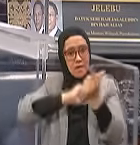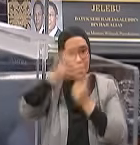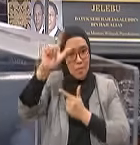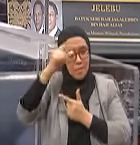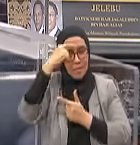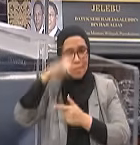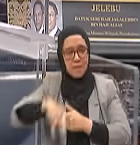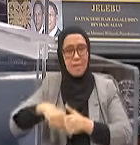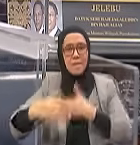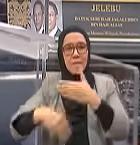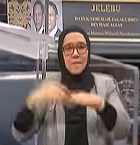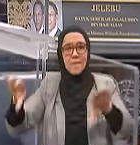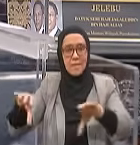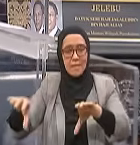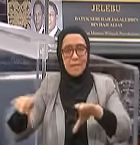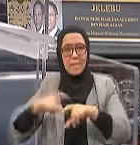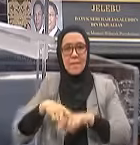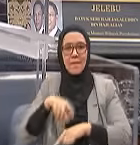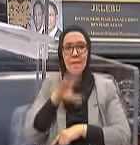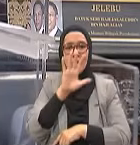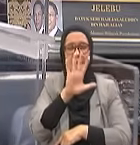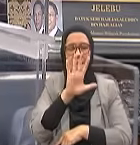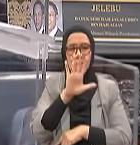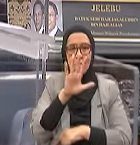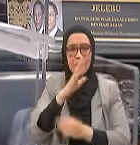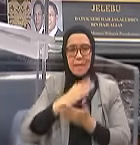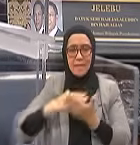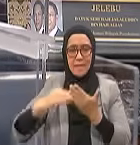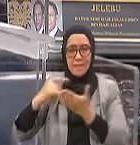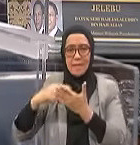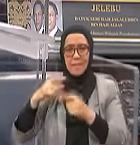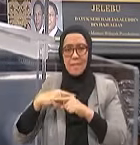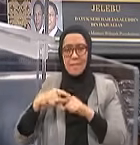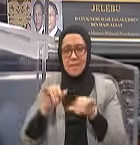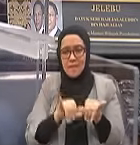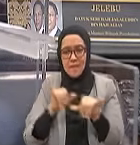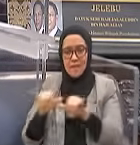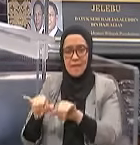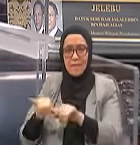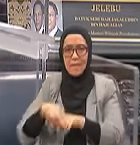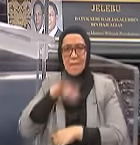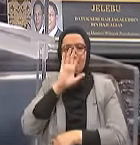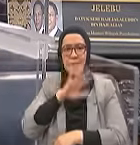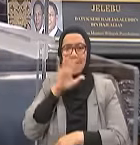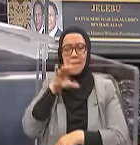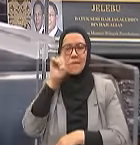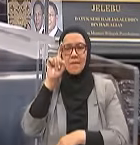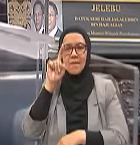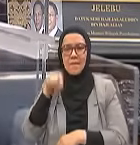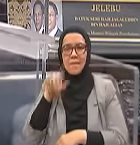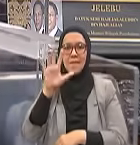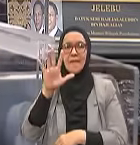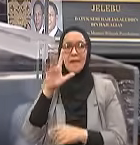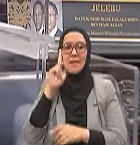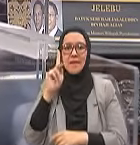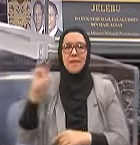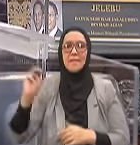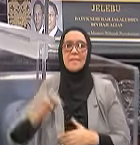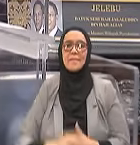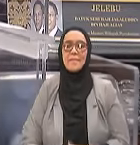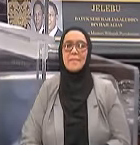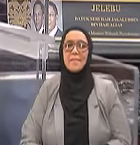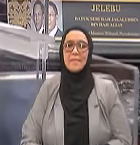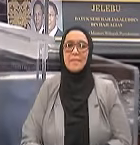pelaksanaan dia adalah sebanyak lima sampai kece dengan jarak sejauh 55 perpuluhan kosong lima kilometer